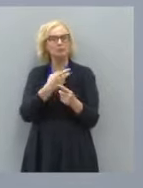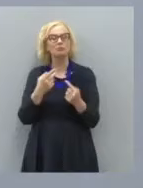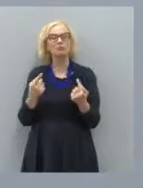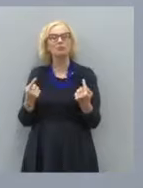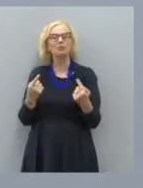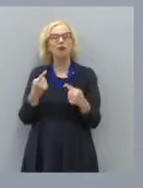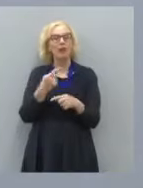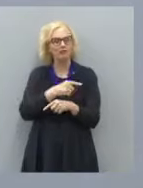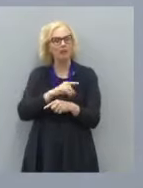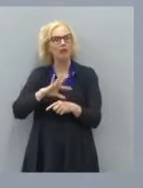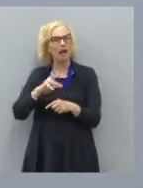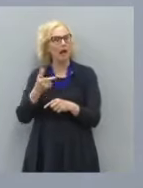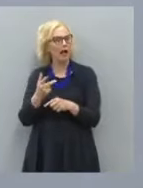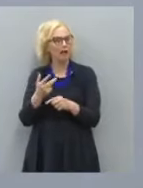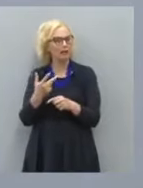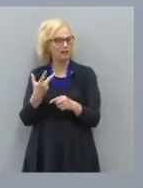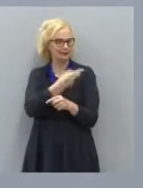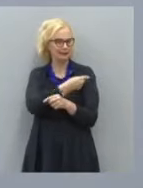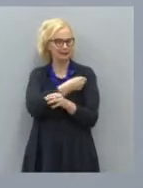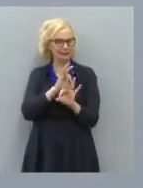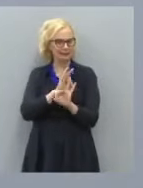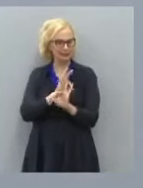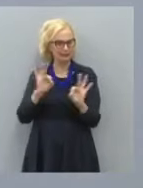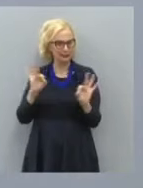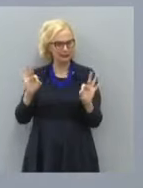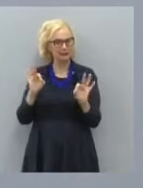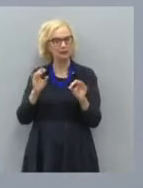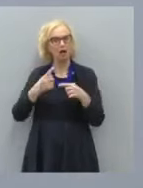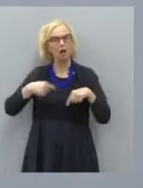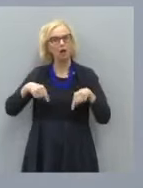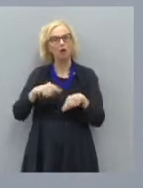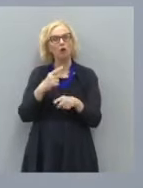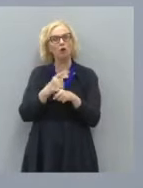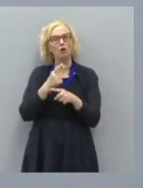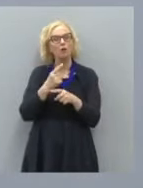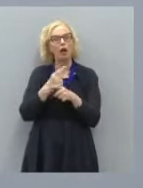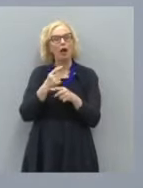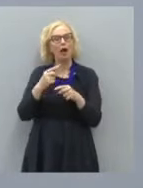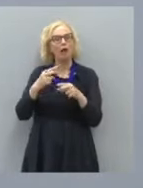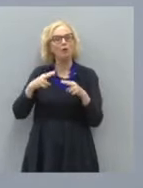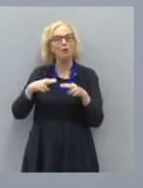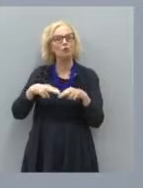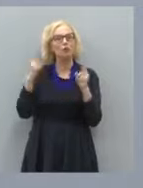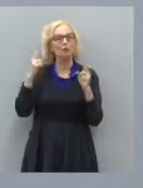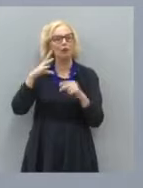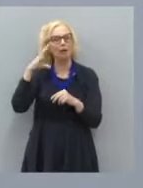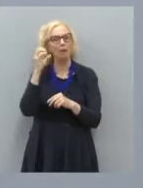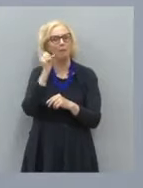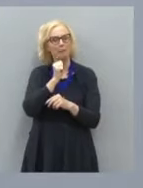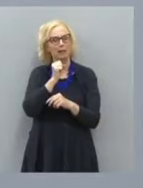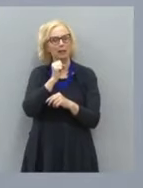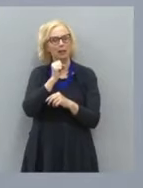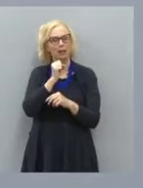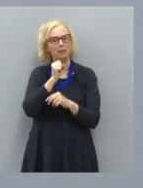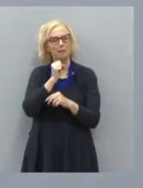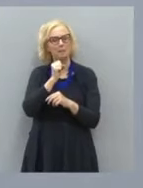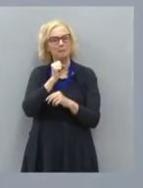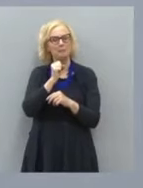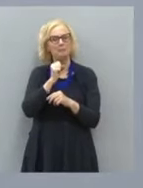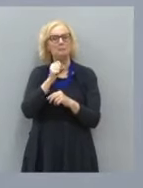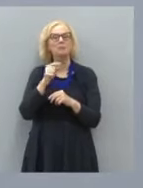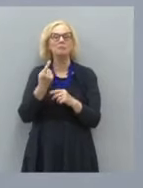statisticamente c'è stata dobbiamo andare a rilevarla dobbiamo andare a rilevarla dobbiamo andare a incidere ancora cercare di